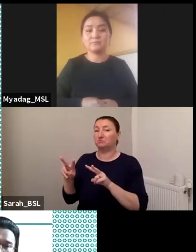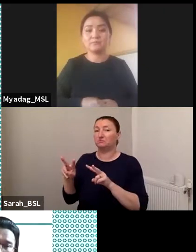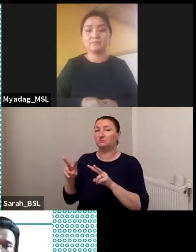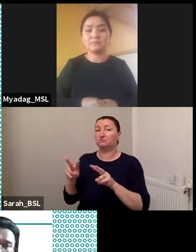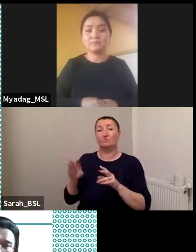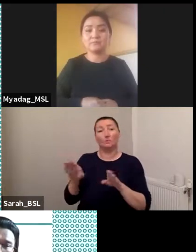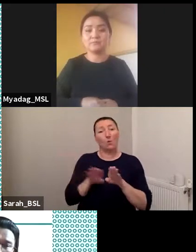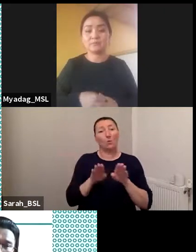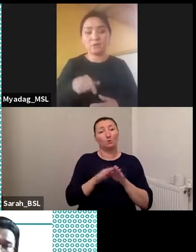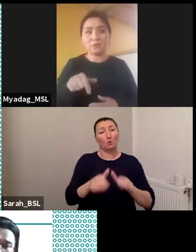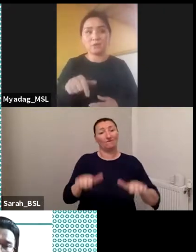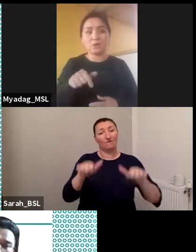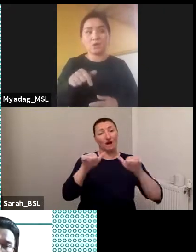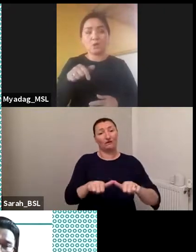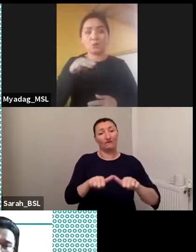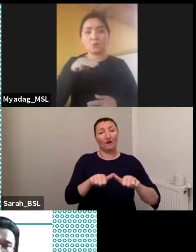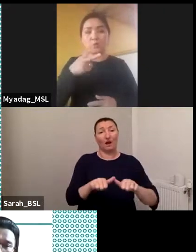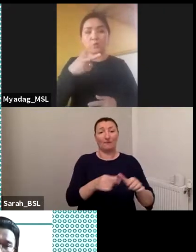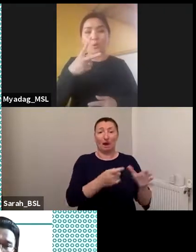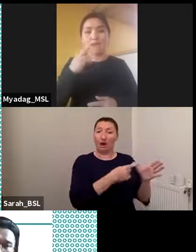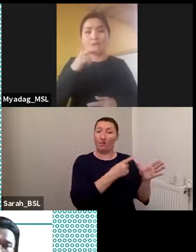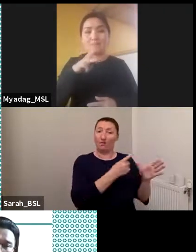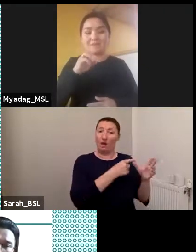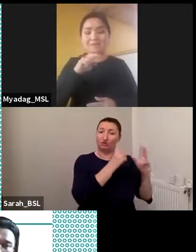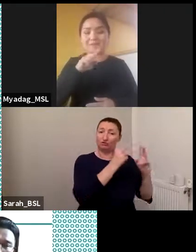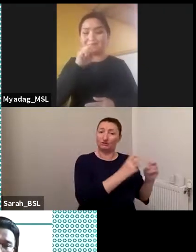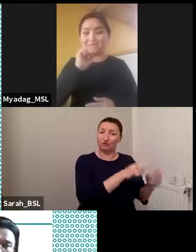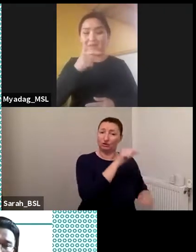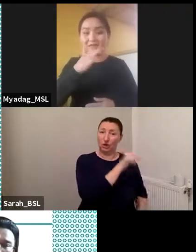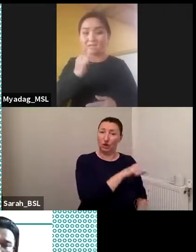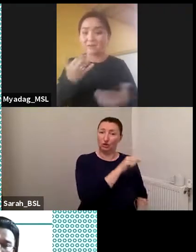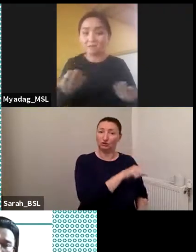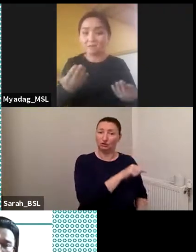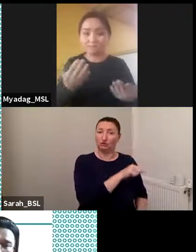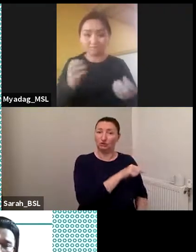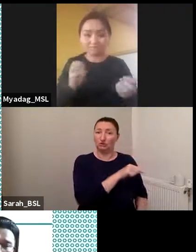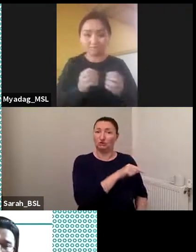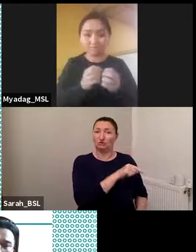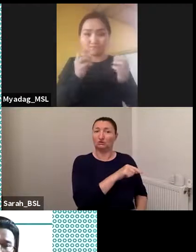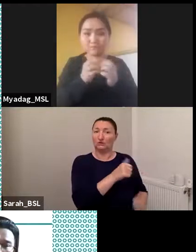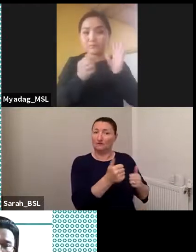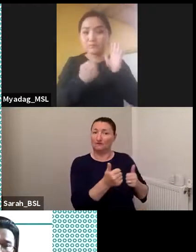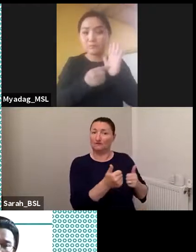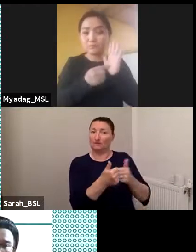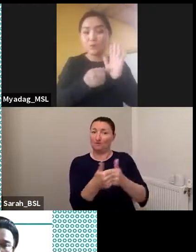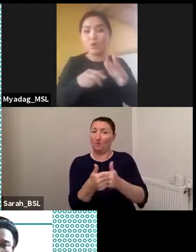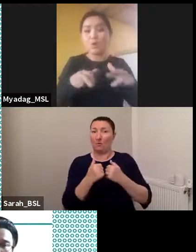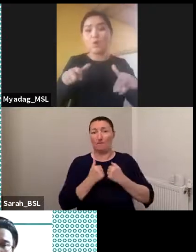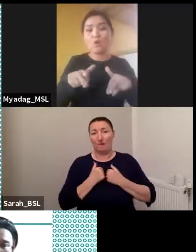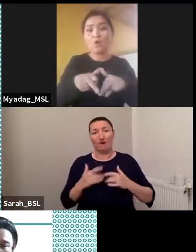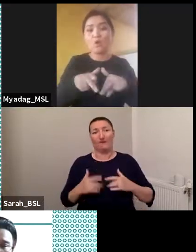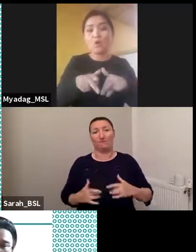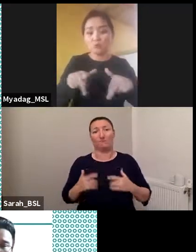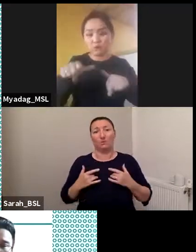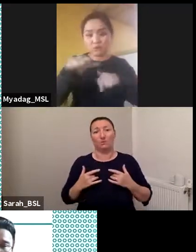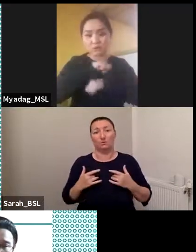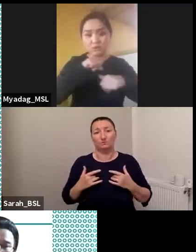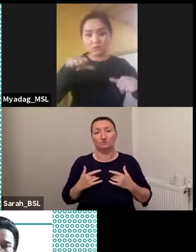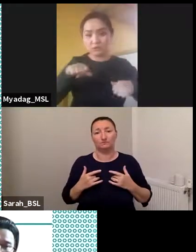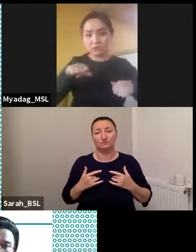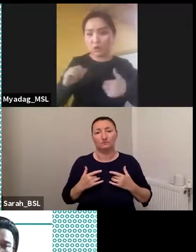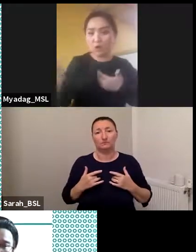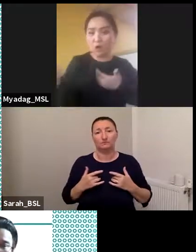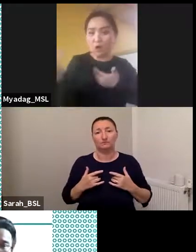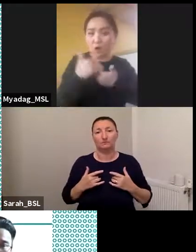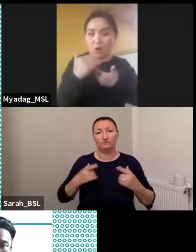төгөөмөл загварыг одоо хамруулсан загварыг бий болгохдоо бас хөгжлийн бэрхшээлтэй иргэдийн бас оролцоог маш сайн